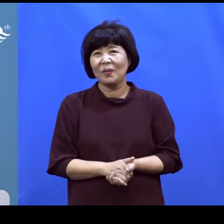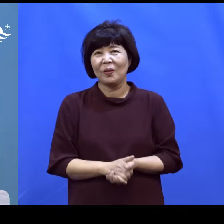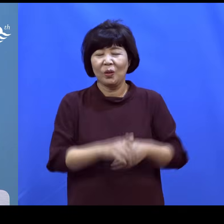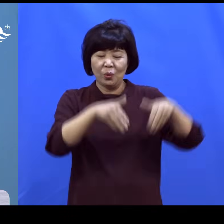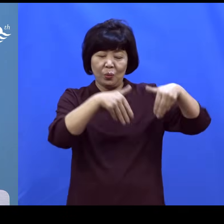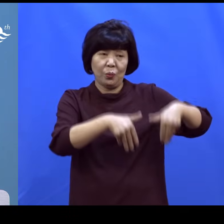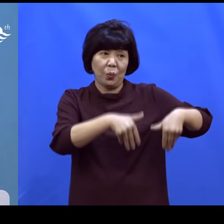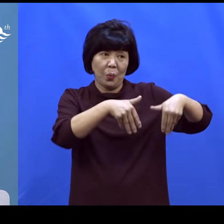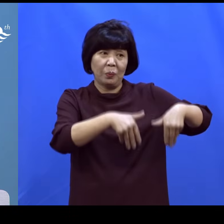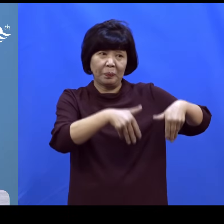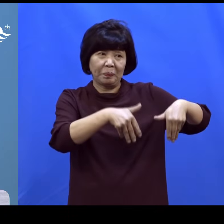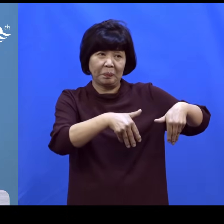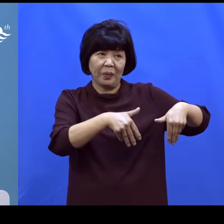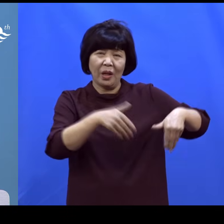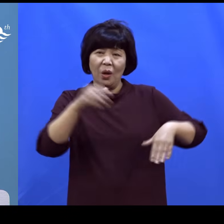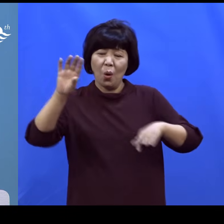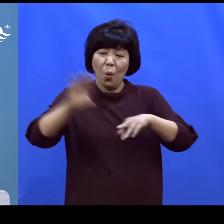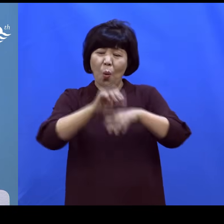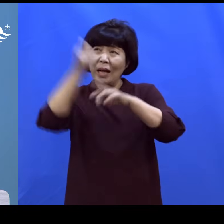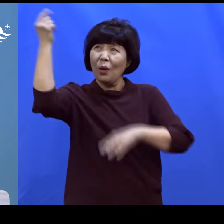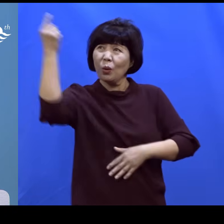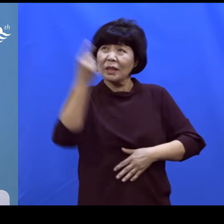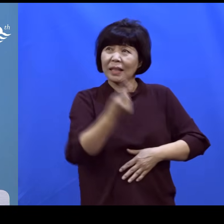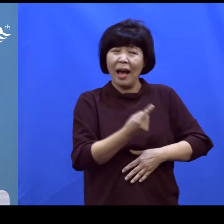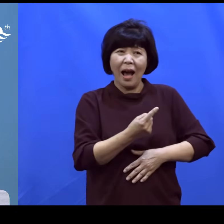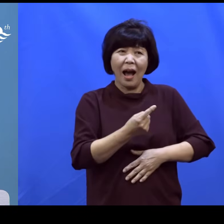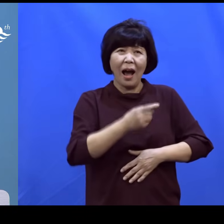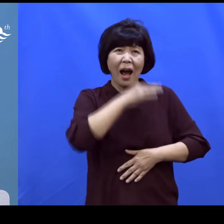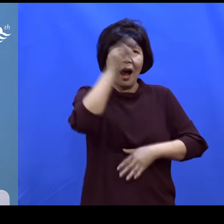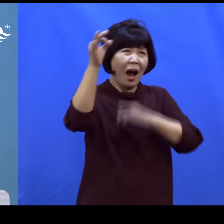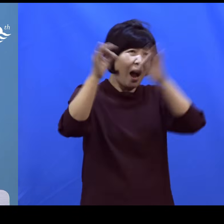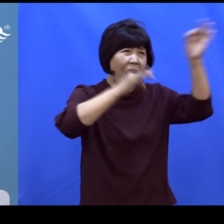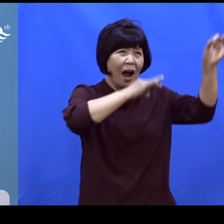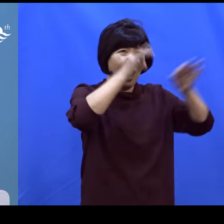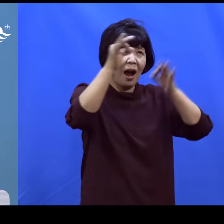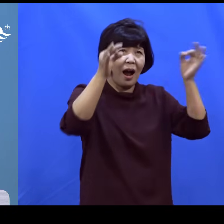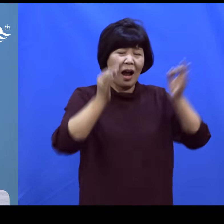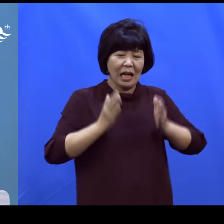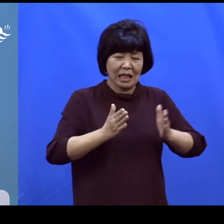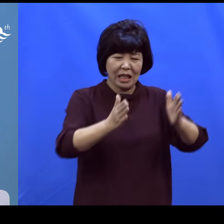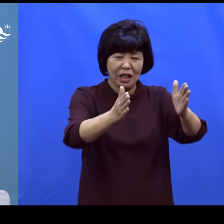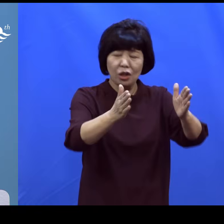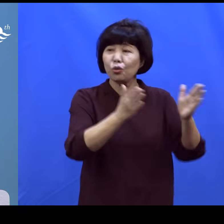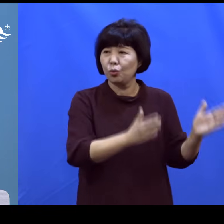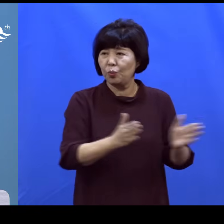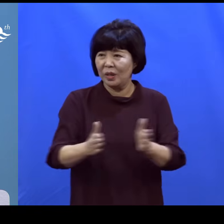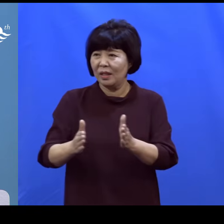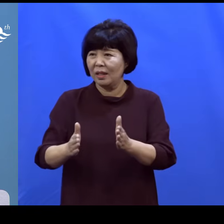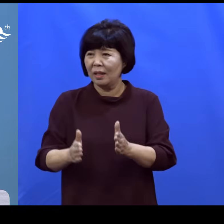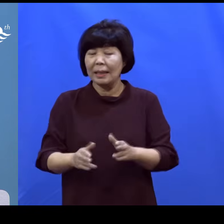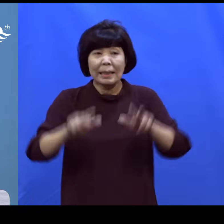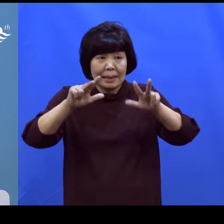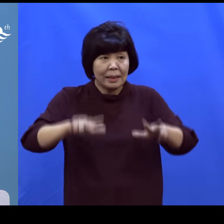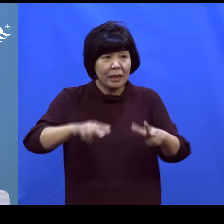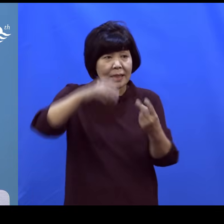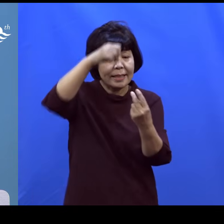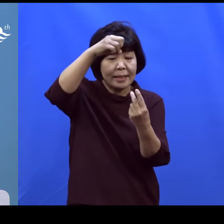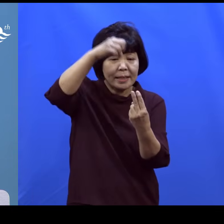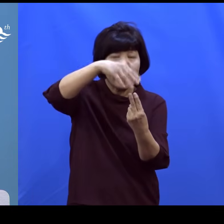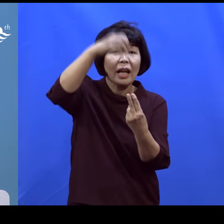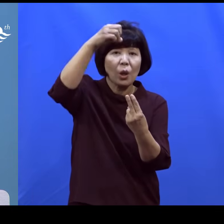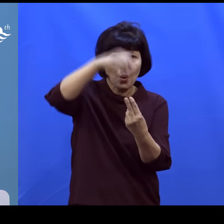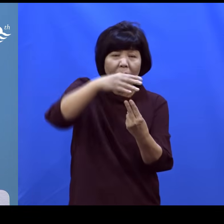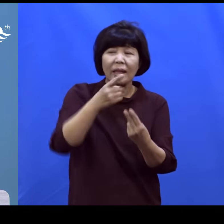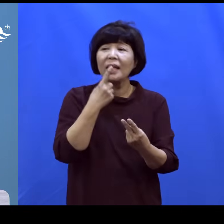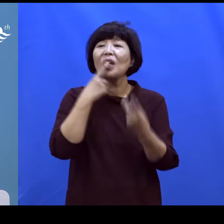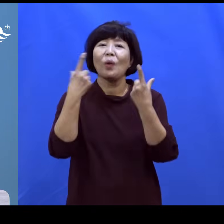사신들이요, 그 소식을 전하는 사람이에요. 왕이 오신다고 큰 소리를 외쳐야 되는 거예요. 이게 지금 세례요한이 그 역할을 맡았다는